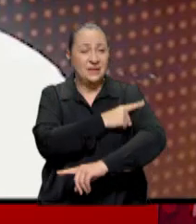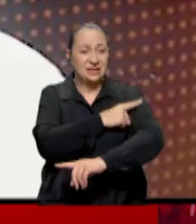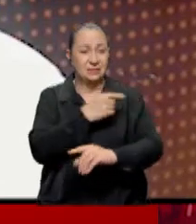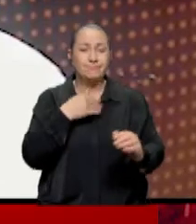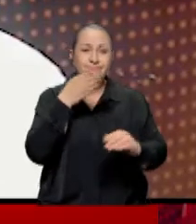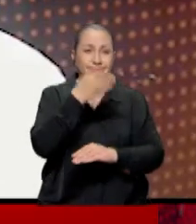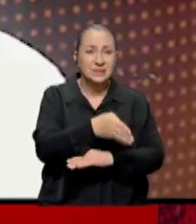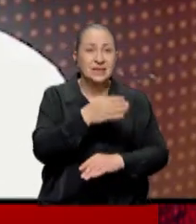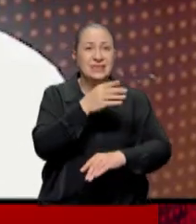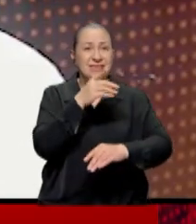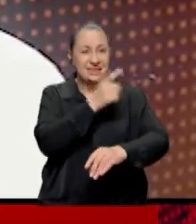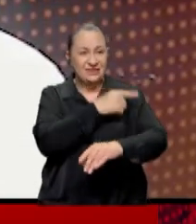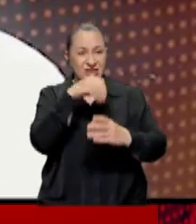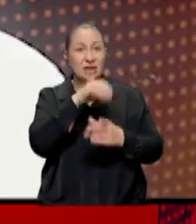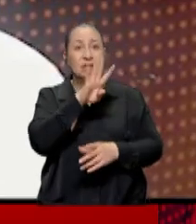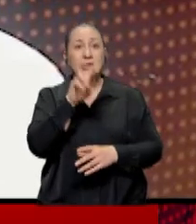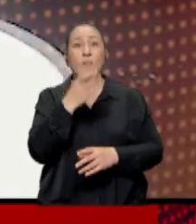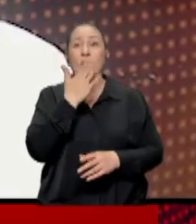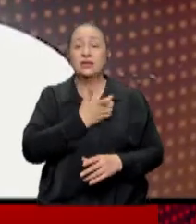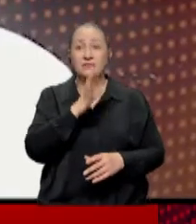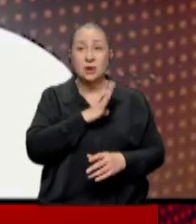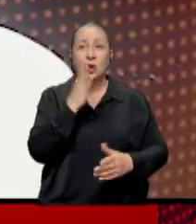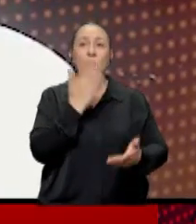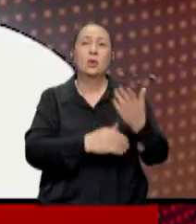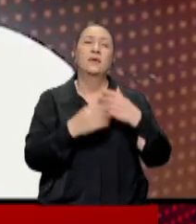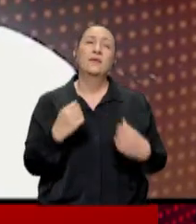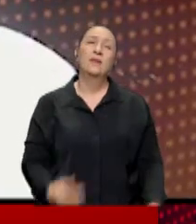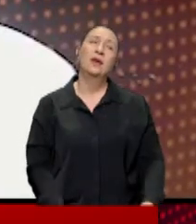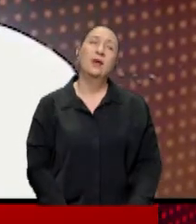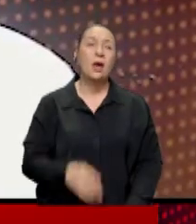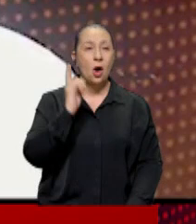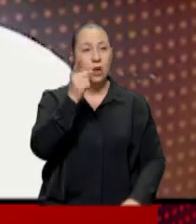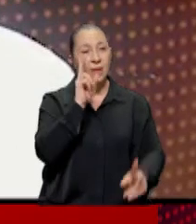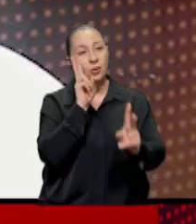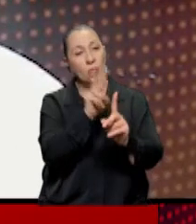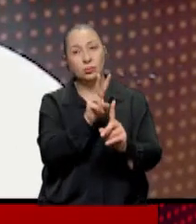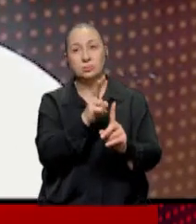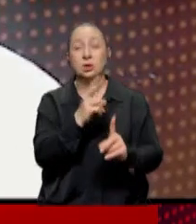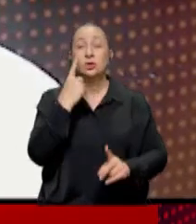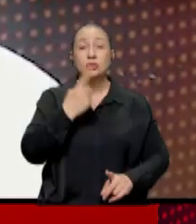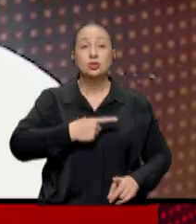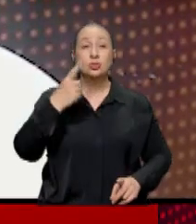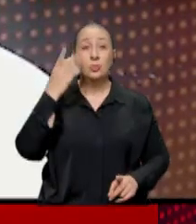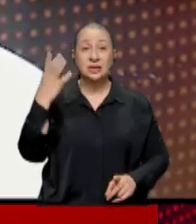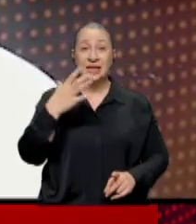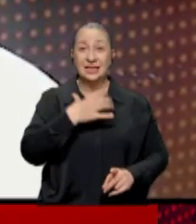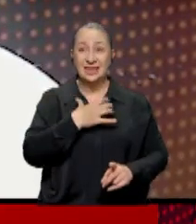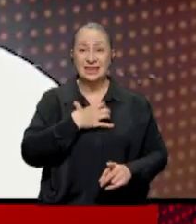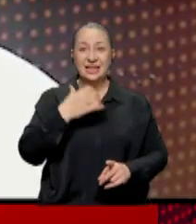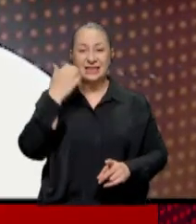sınıfına gittim. Sınıfta 48 öğrenci var dedi. Yorgun ve bitkin bir öğretmenle karşı karşıya kaldık. Cumhurbaşkanı